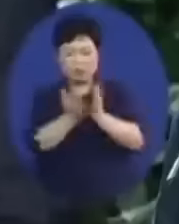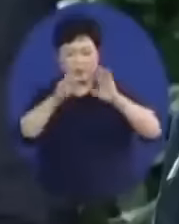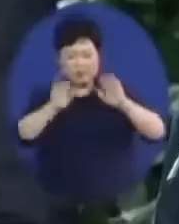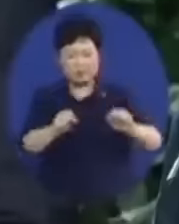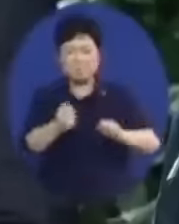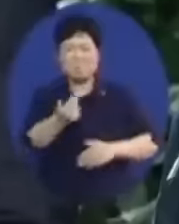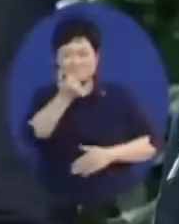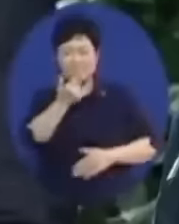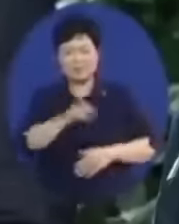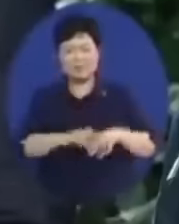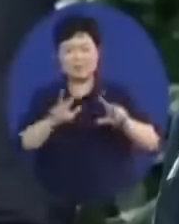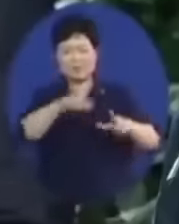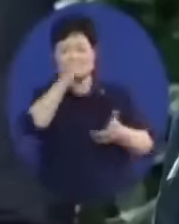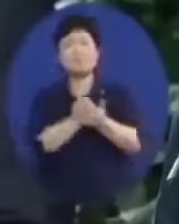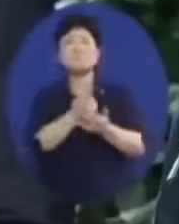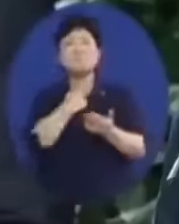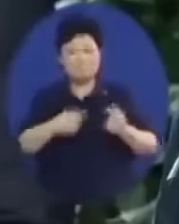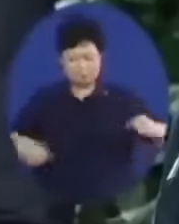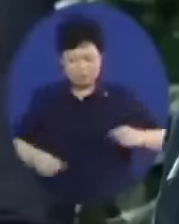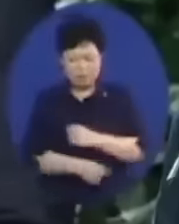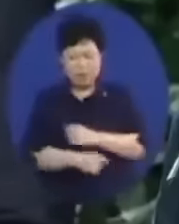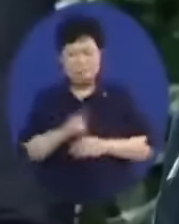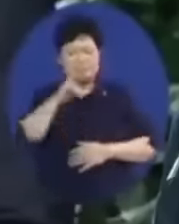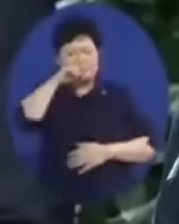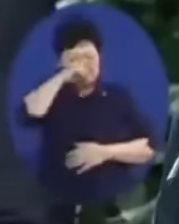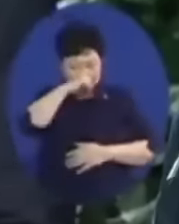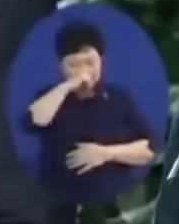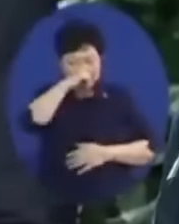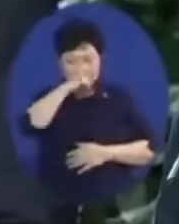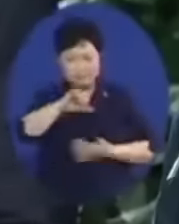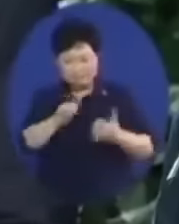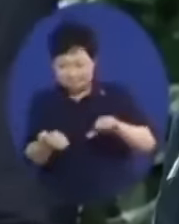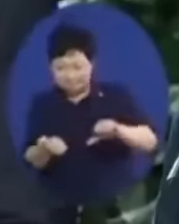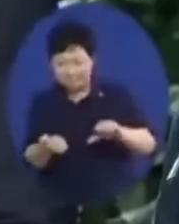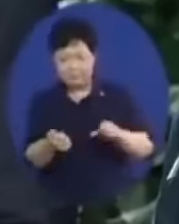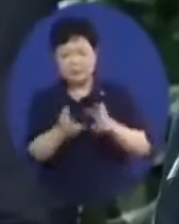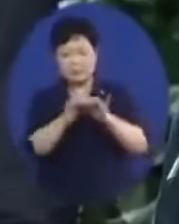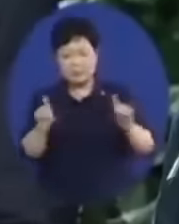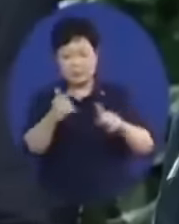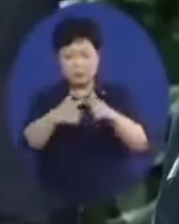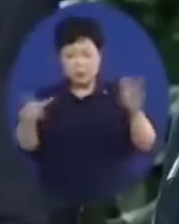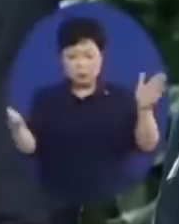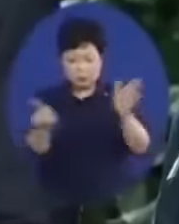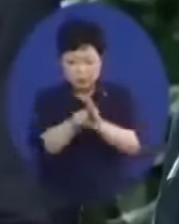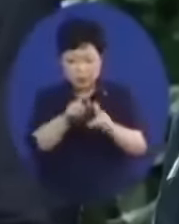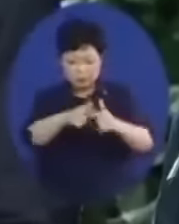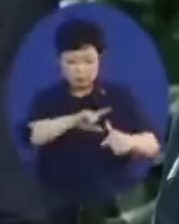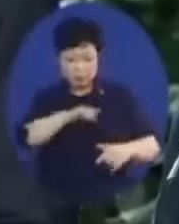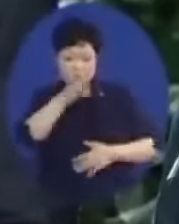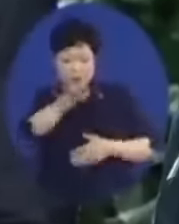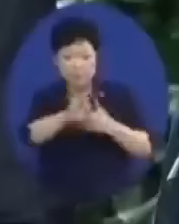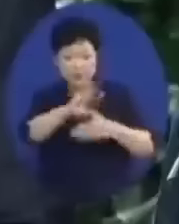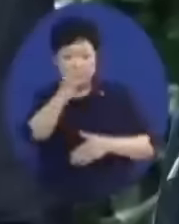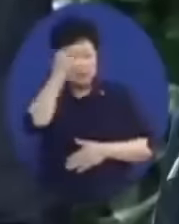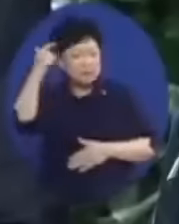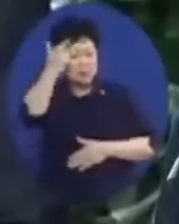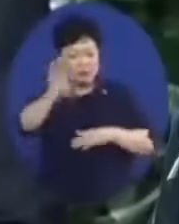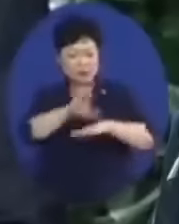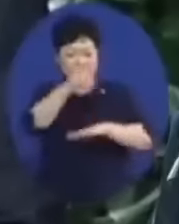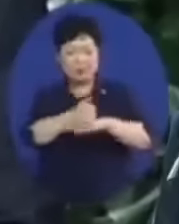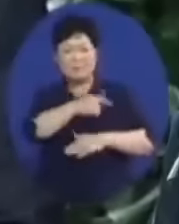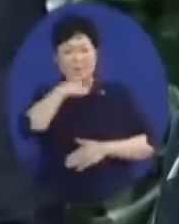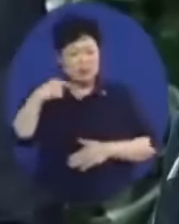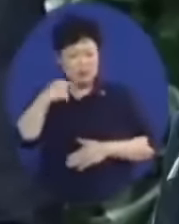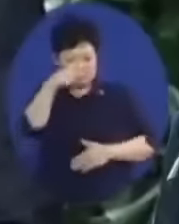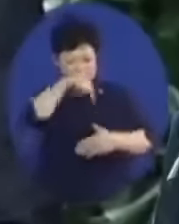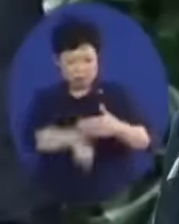것입니다. 오늘날 죄를 짓고 불의하고 추악하고 죽어가는 사람도 예수 그리스도의 이름을 부르면 성령으로 그리스도의 피가